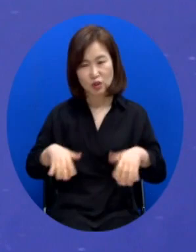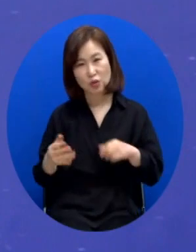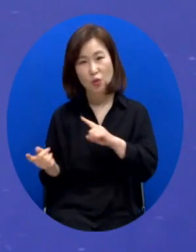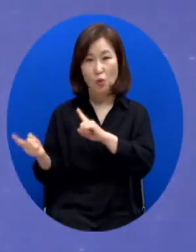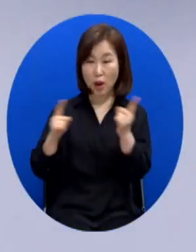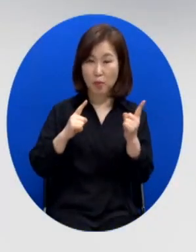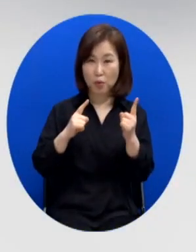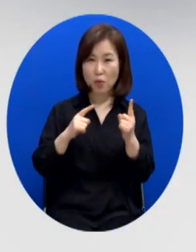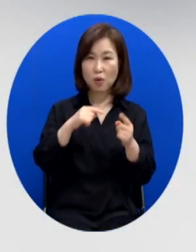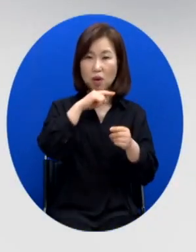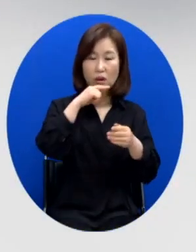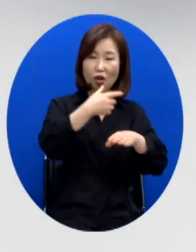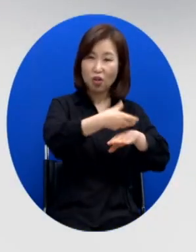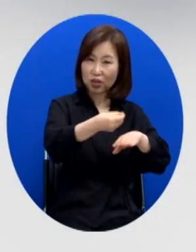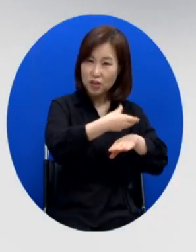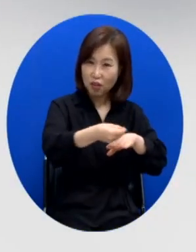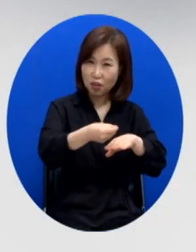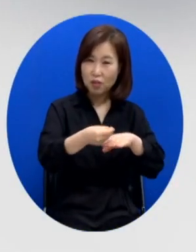전개합니다.